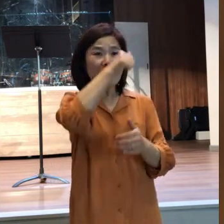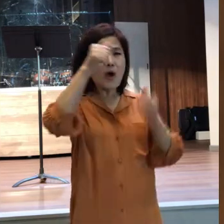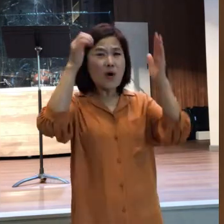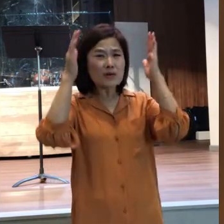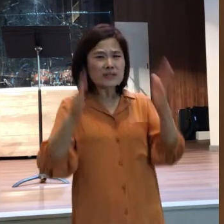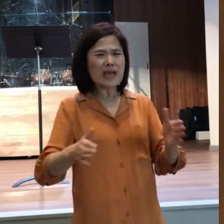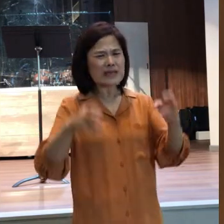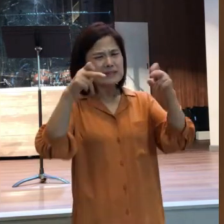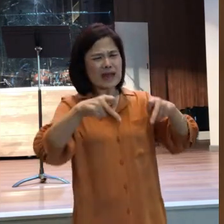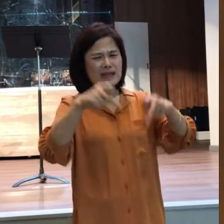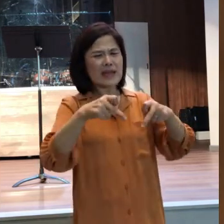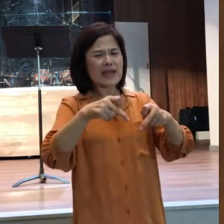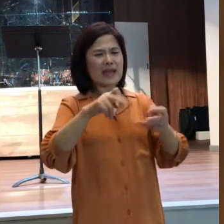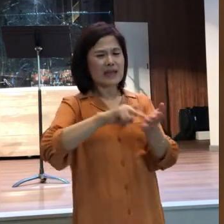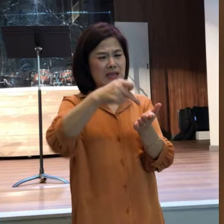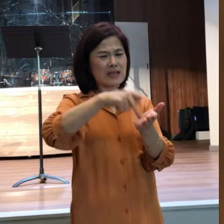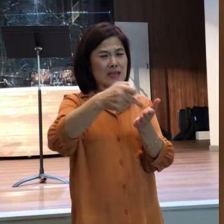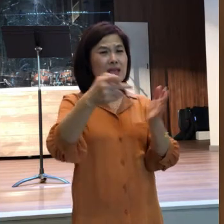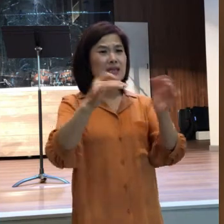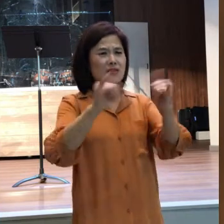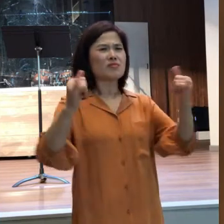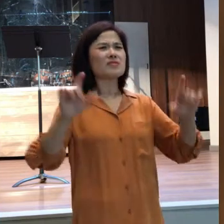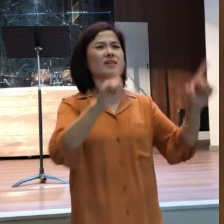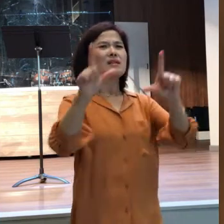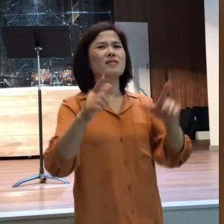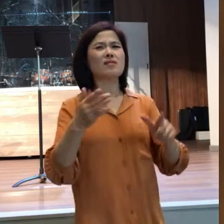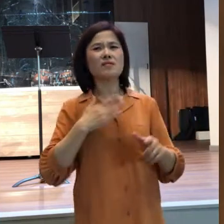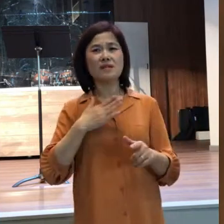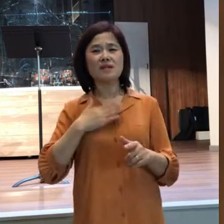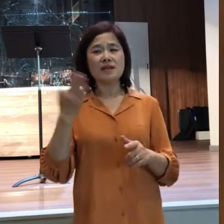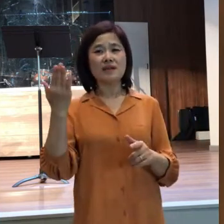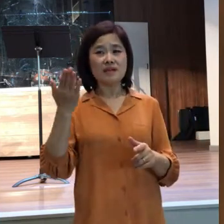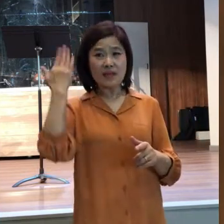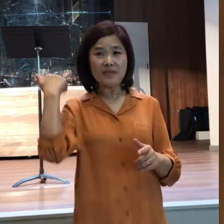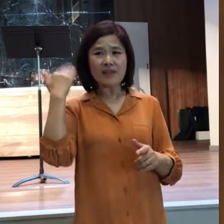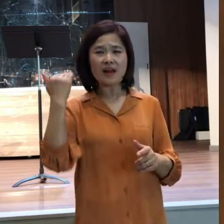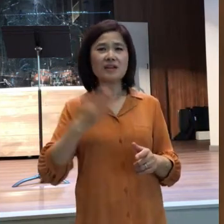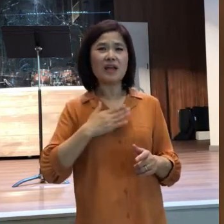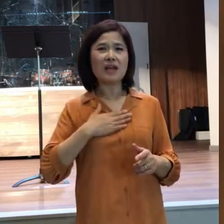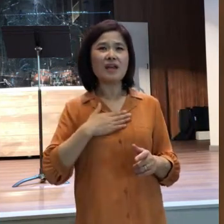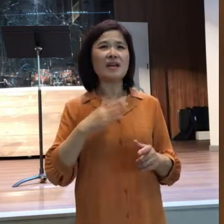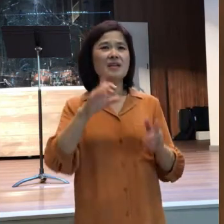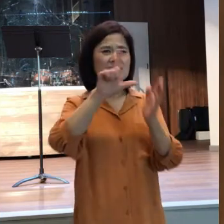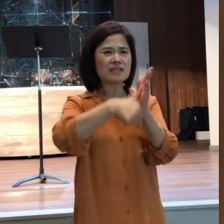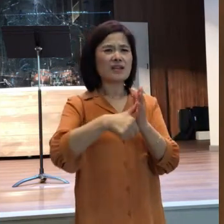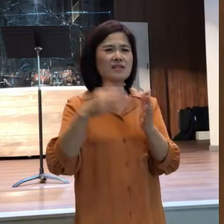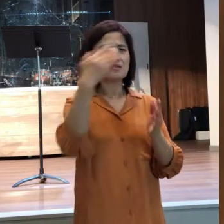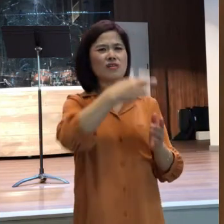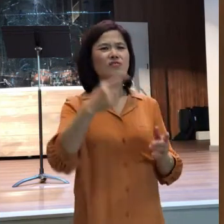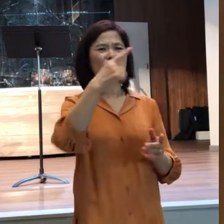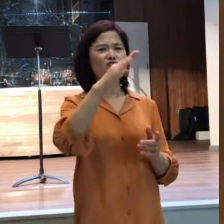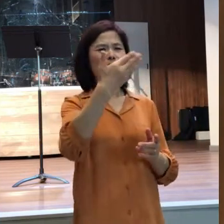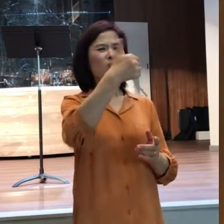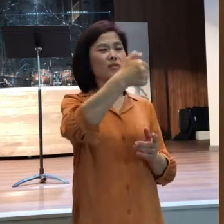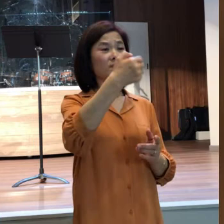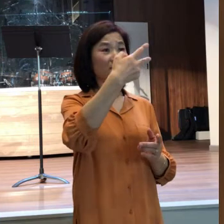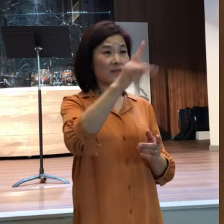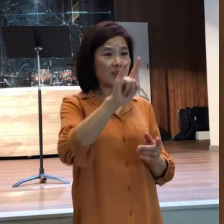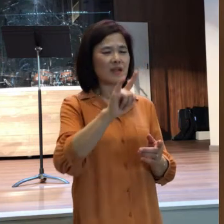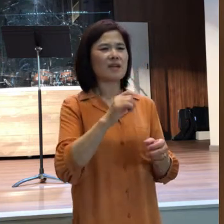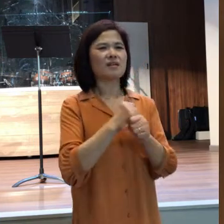평생을 지체장애인으로 산다는 게 여러분, 우리 시대, 우리 베이비붐 50년생들